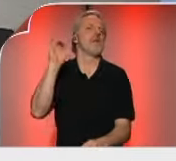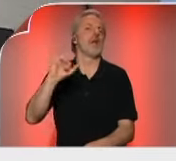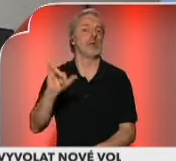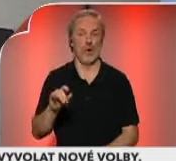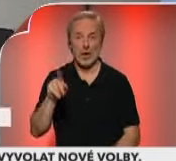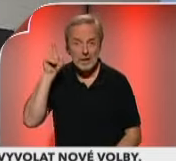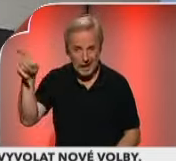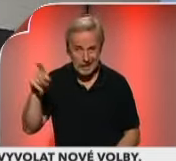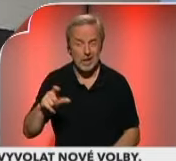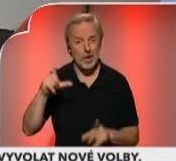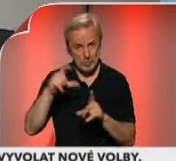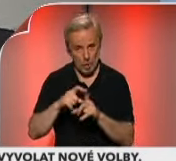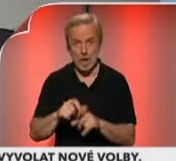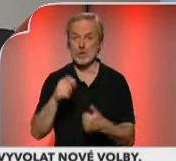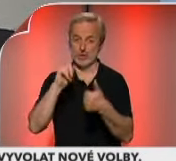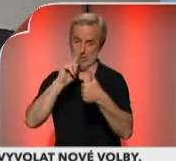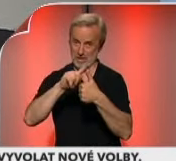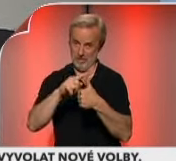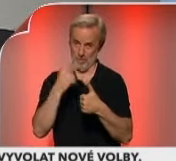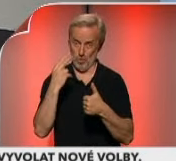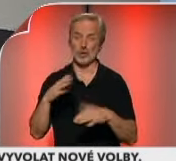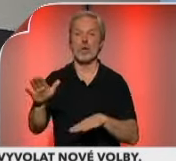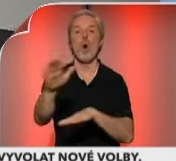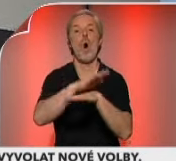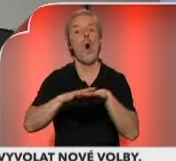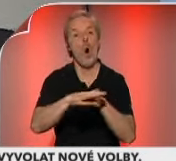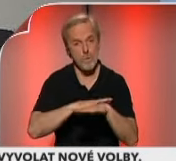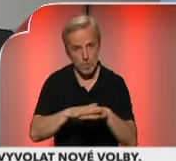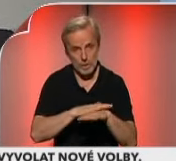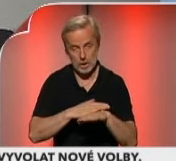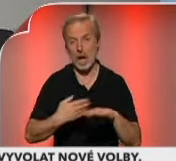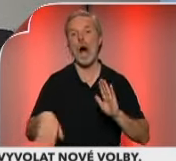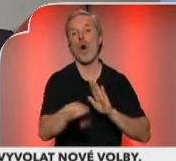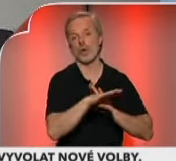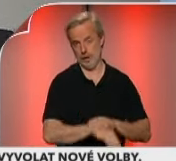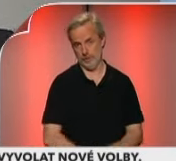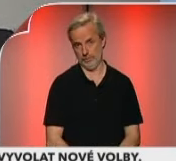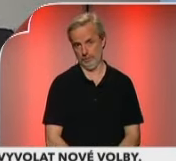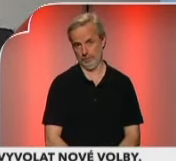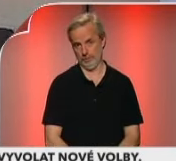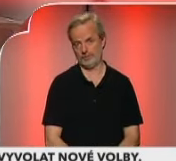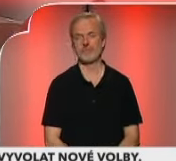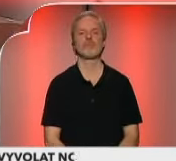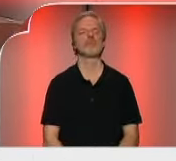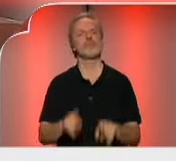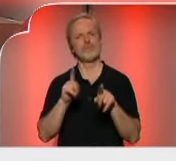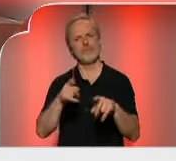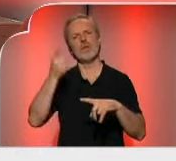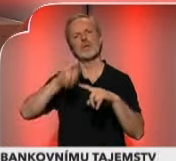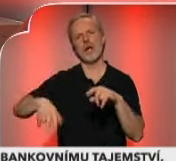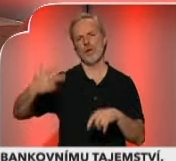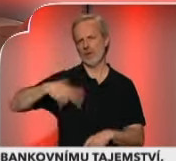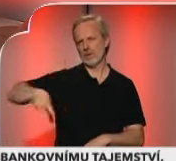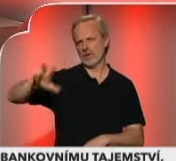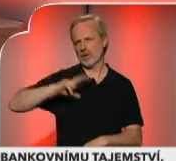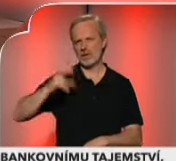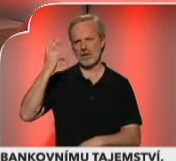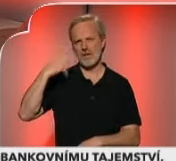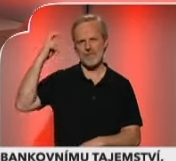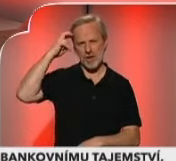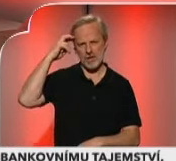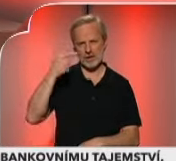udělat je se omluvit a s pokorou a v tichosti odejít co jste tedy před třemi lety v červenci roku 2009